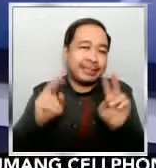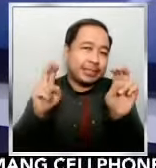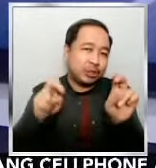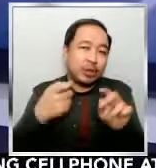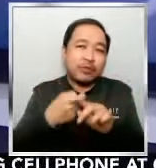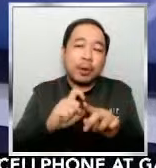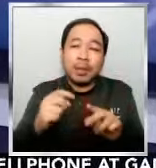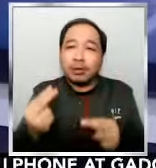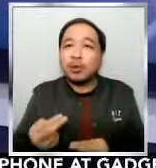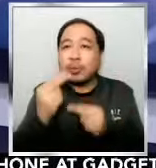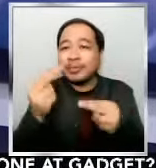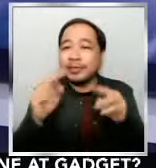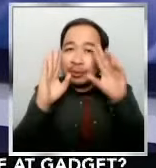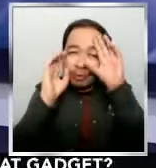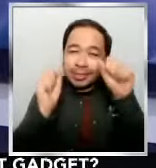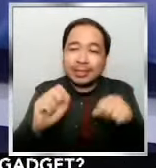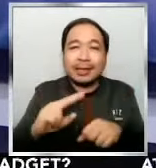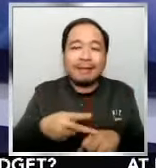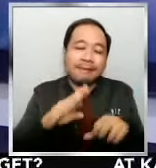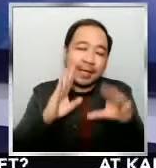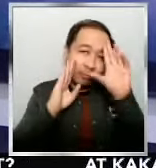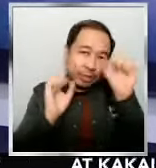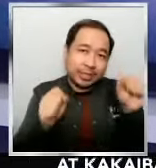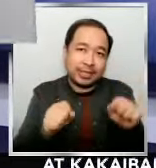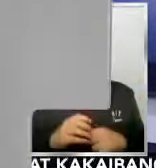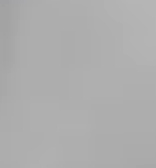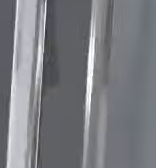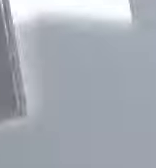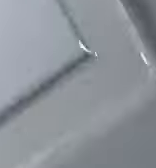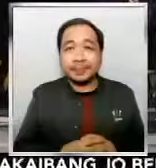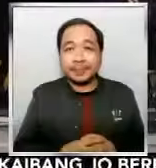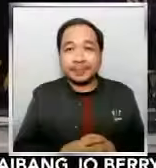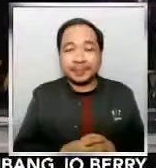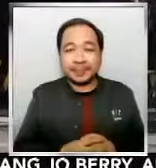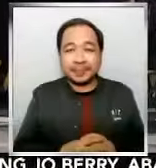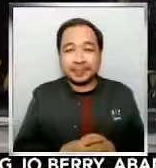eleksyon 2022. Nakatutok si Ma'am Gonzales.